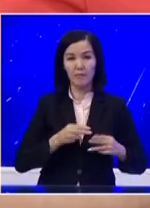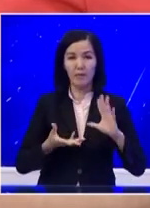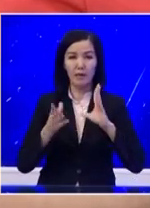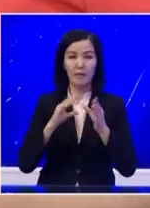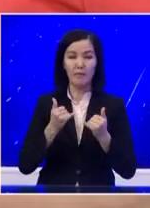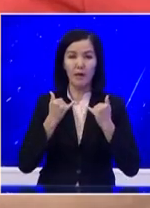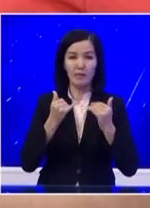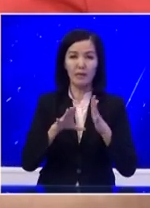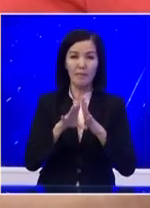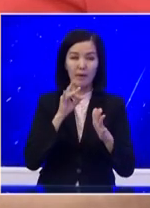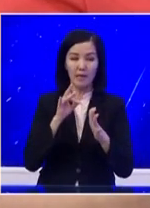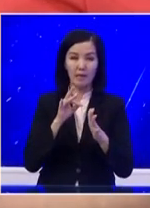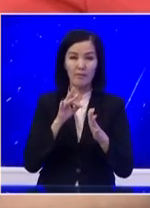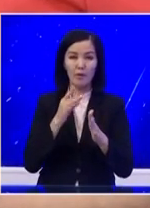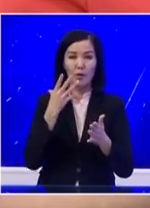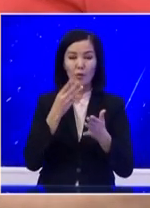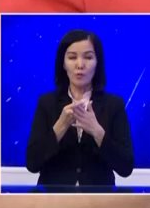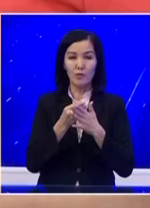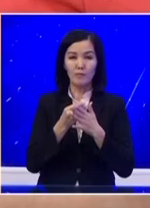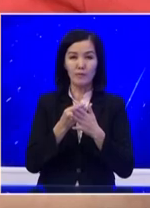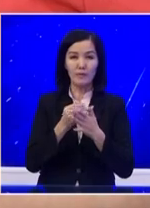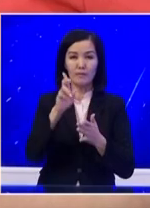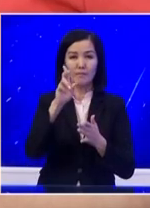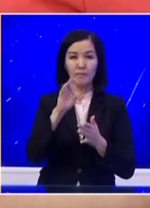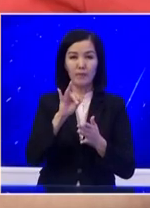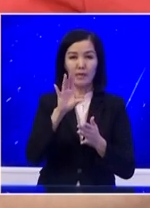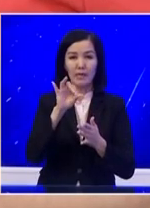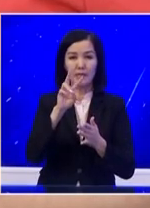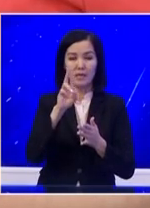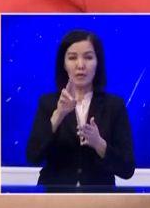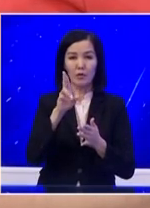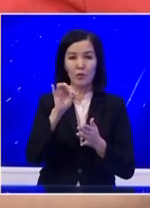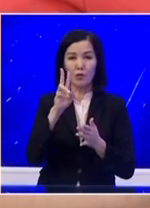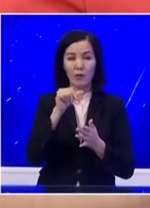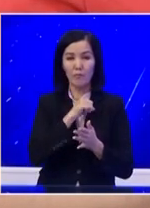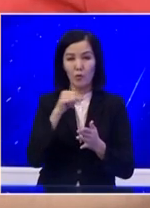мені өзіміздің басшымыз Бейсен Құранбектің қолынан